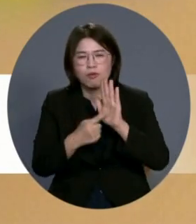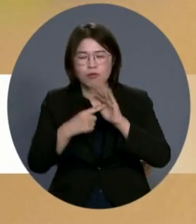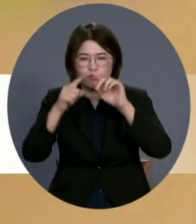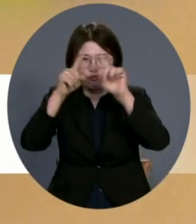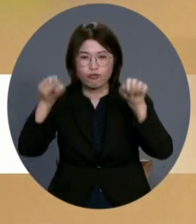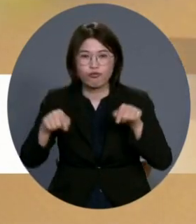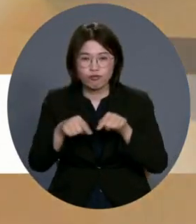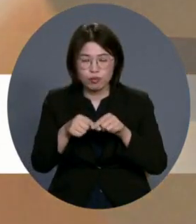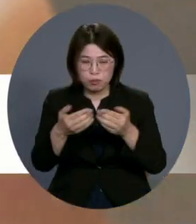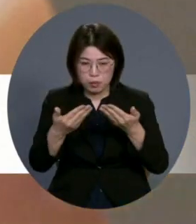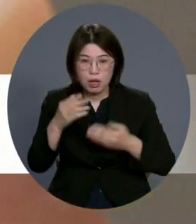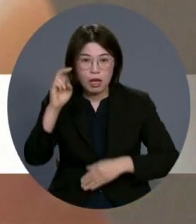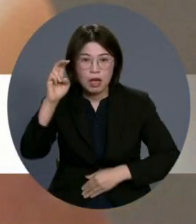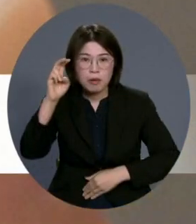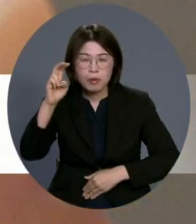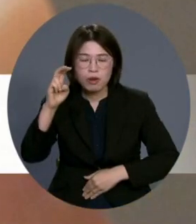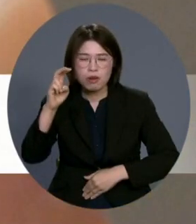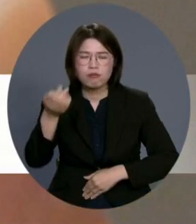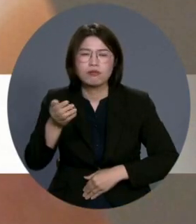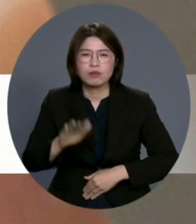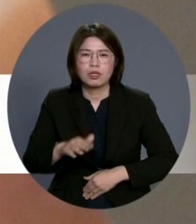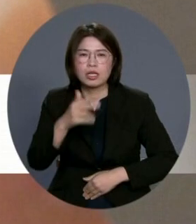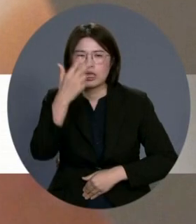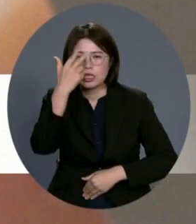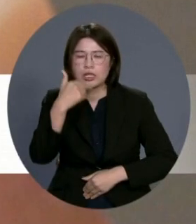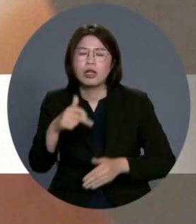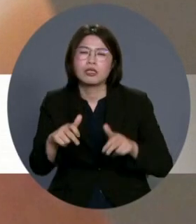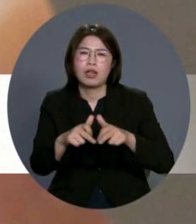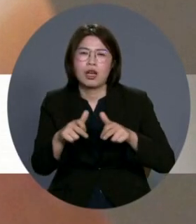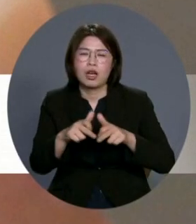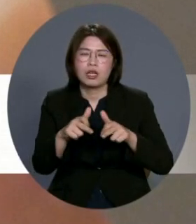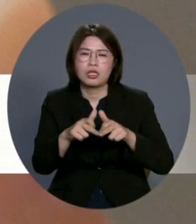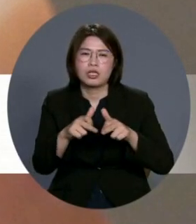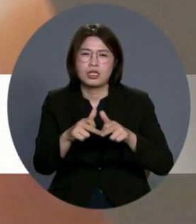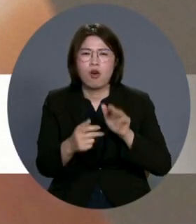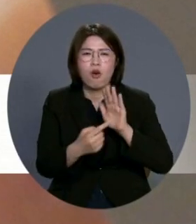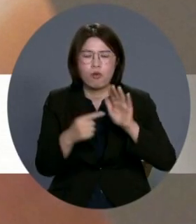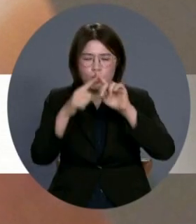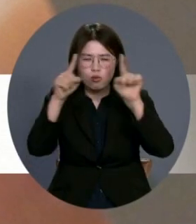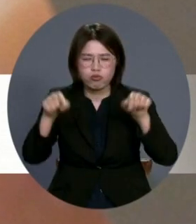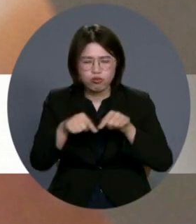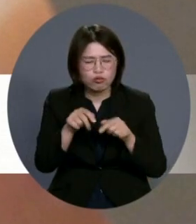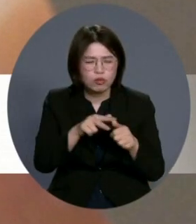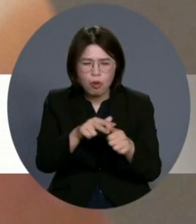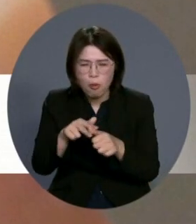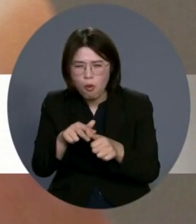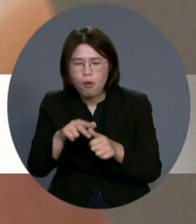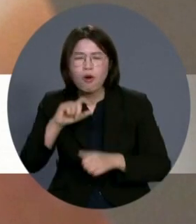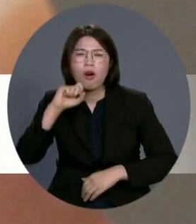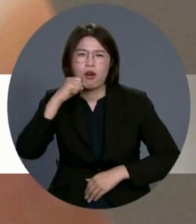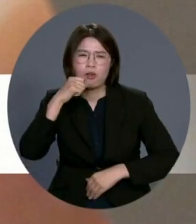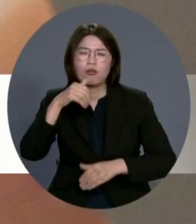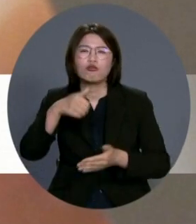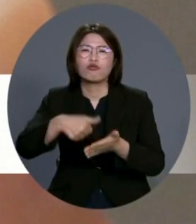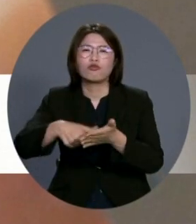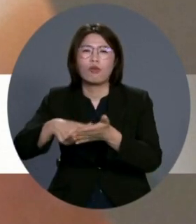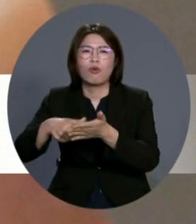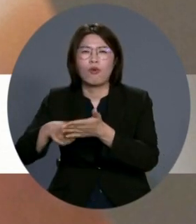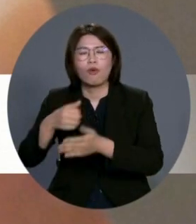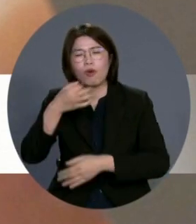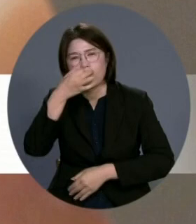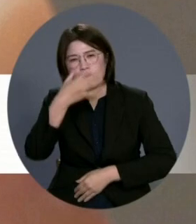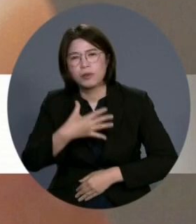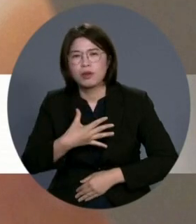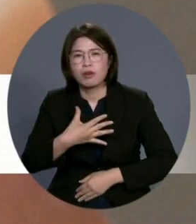겁니다 그런데 시각 장애인들은 공물을 통해 정보 얻기가 힘들어 투표하는데 큰 어려움을 겪고 있습니다 장애인